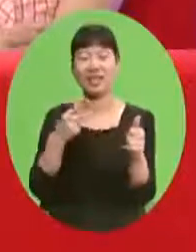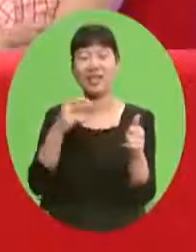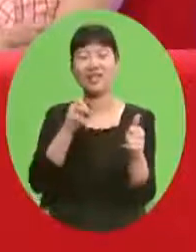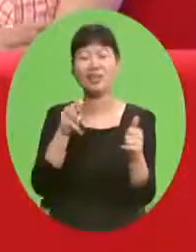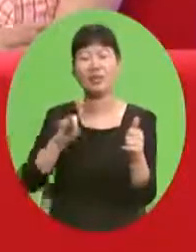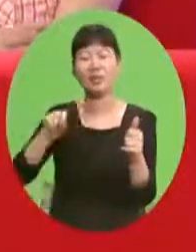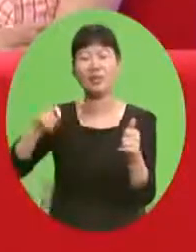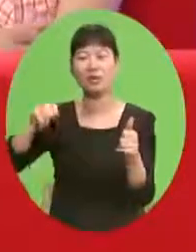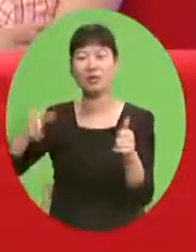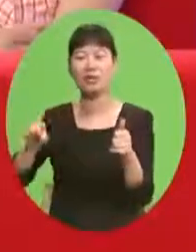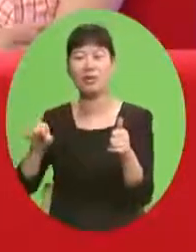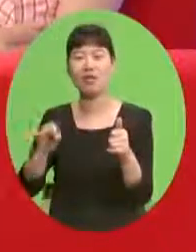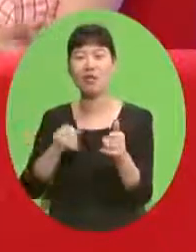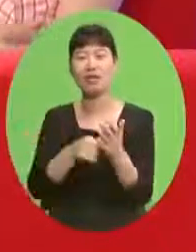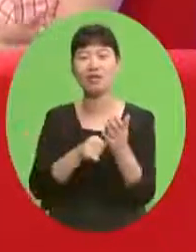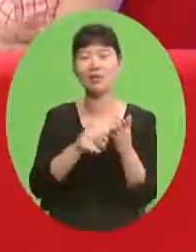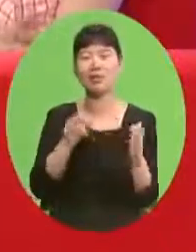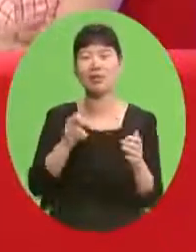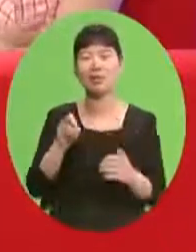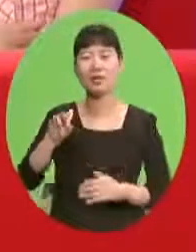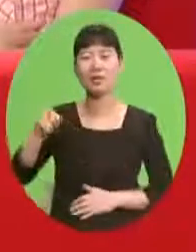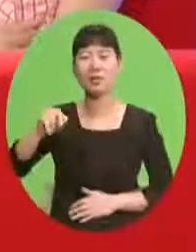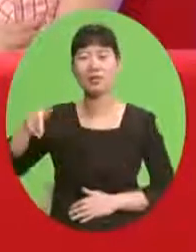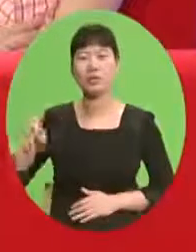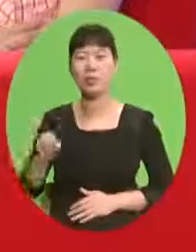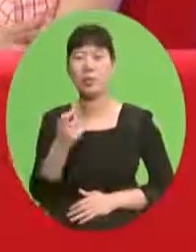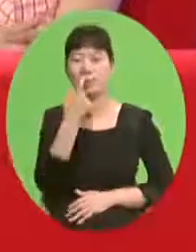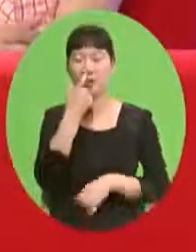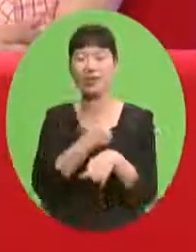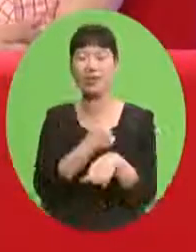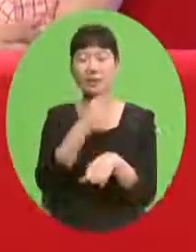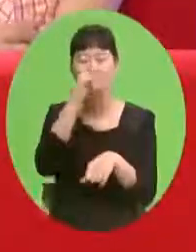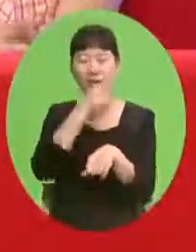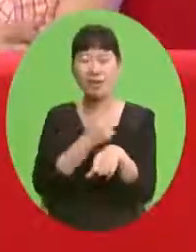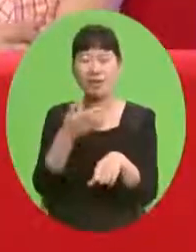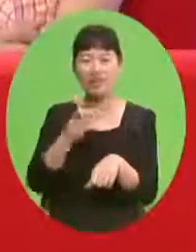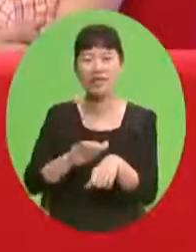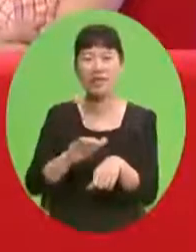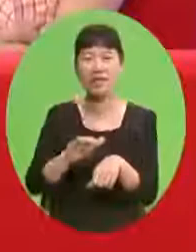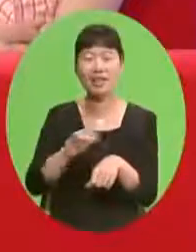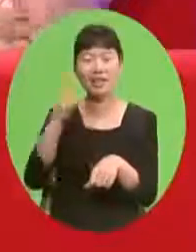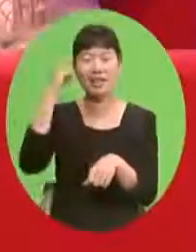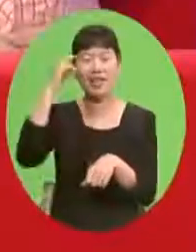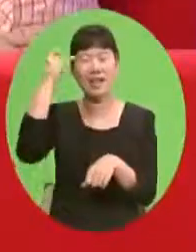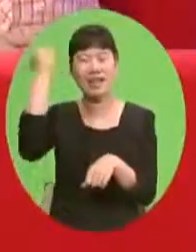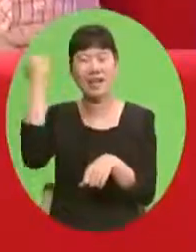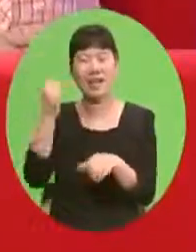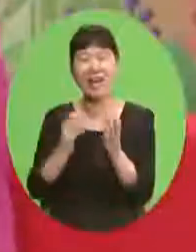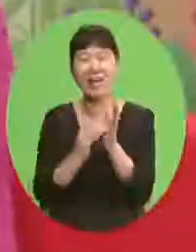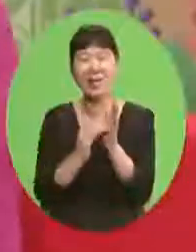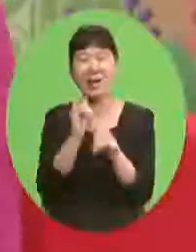사물 영속성 같은 걸 배우는 데에는 너무 좋은 놀이이긴 하는데요. 그건 약간 잔머리를 굴리는 거죠. 사실은. 아, 잔머리군요.